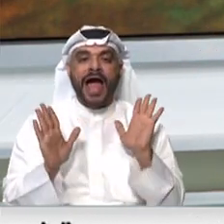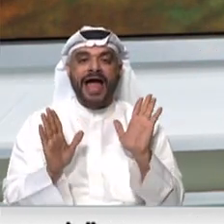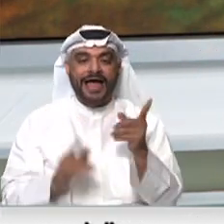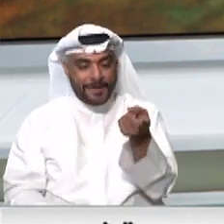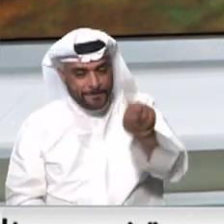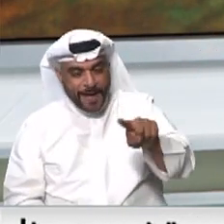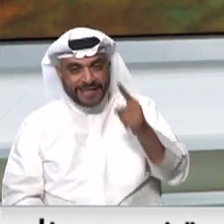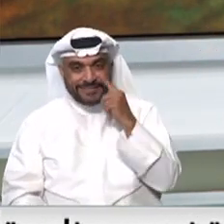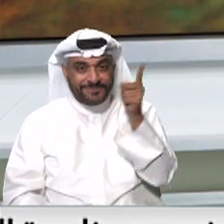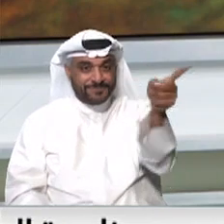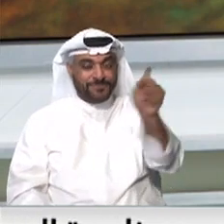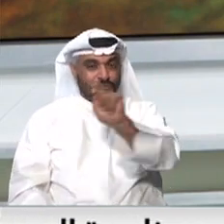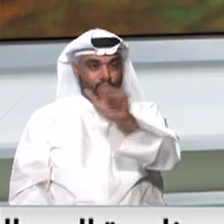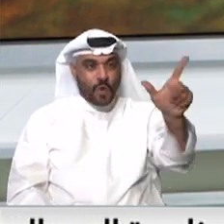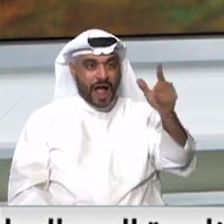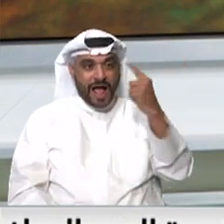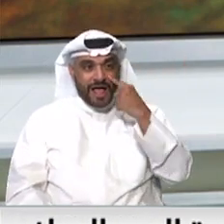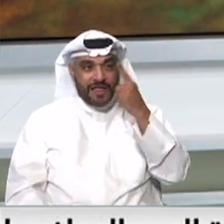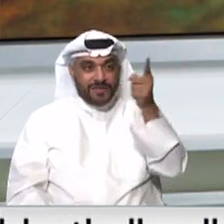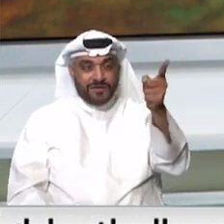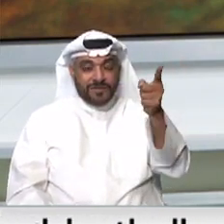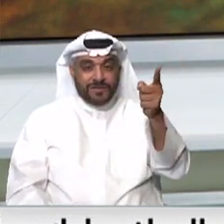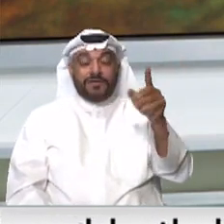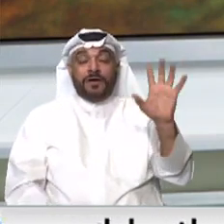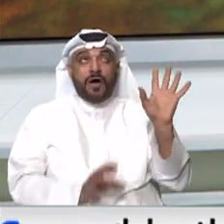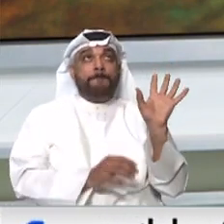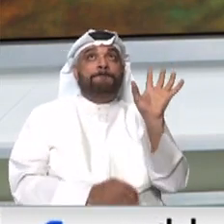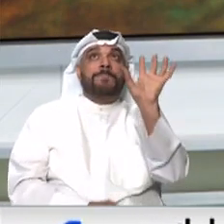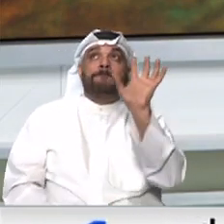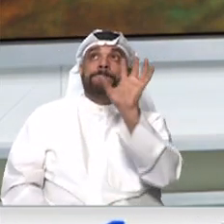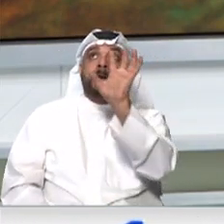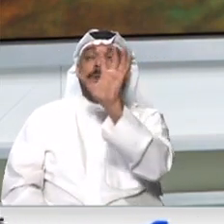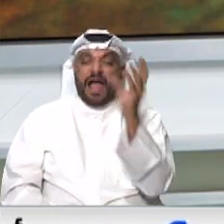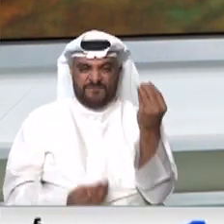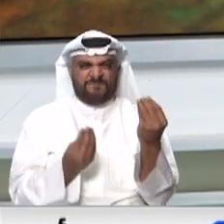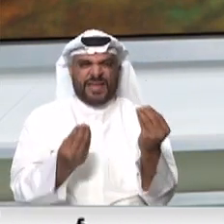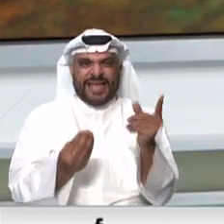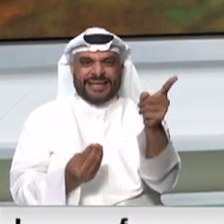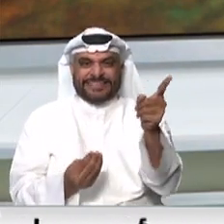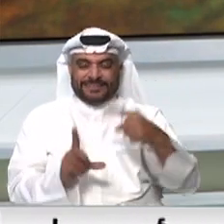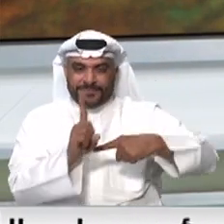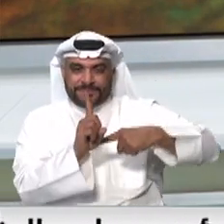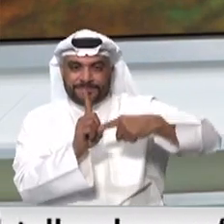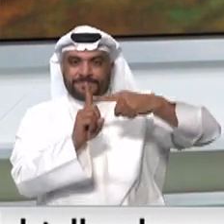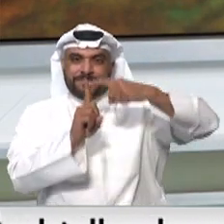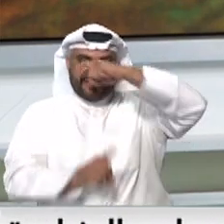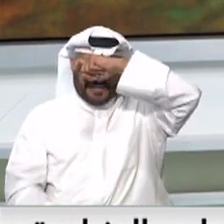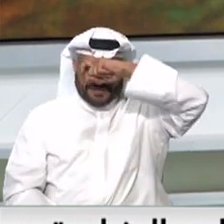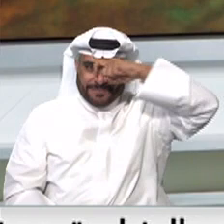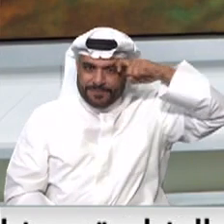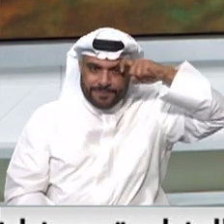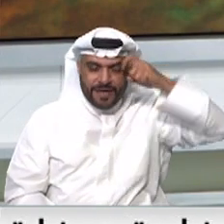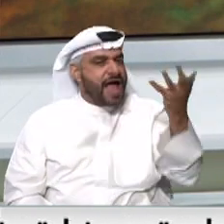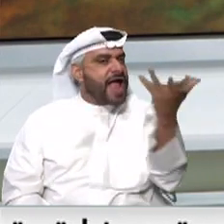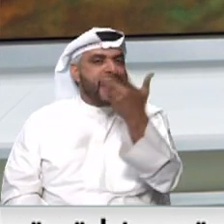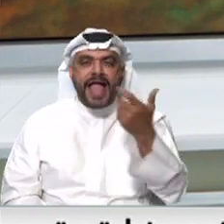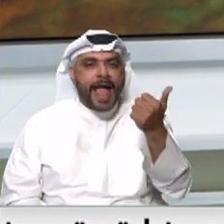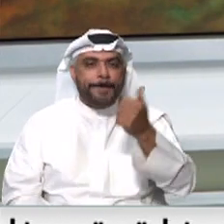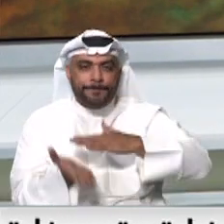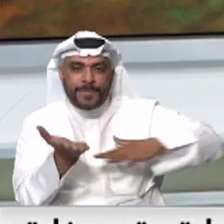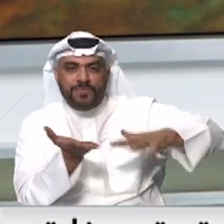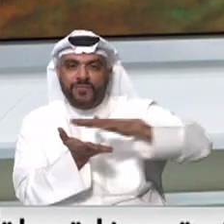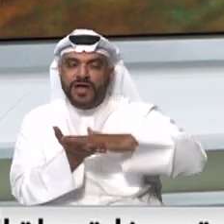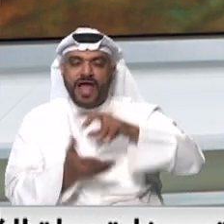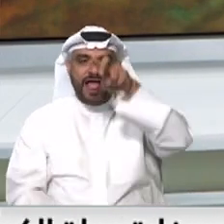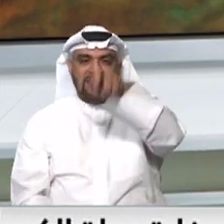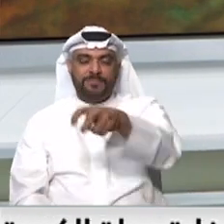8 الى 3 ك م في الساعه فرص لعبور بعض السحب ودرجات الحراره في اغلب المناطق السكنيه تتراوح ما بين ال